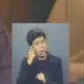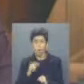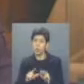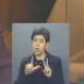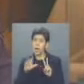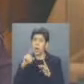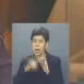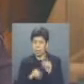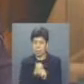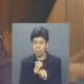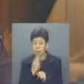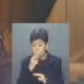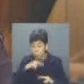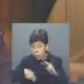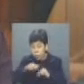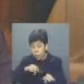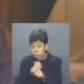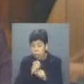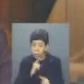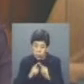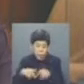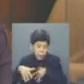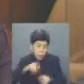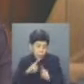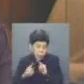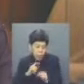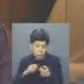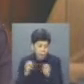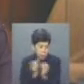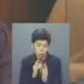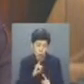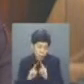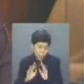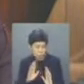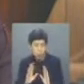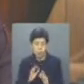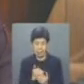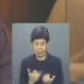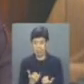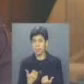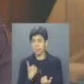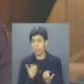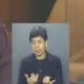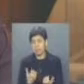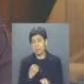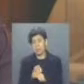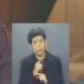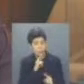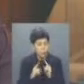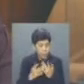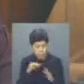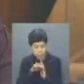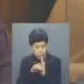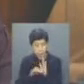โดยต้องมีการสำรวจพื้นที่และเจรจากับชาวบ้านเพื่อลดผลกระทบที่จะเกิดขึ้นนะคะจึงทำให้เวลานี้ค่ะยังไม่สามารถที่จะกำหนดพื้น